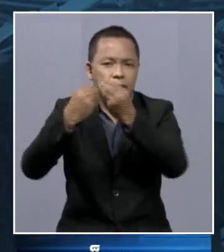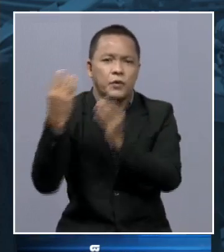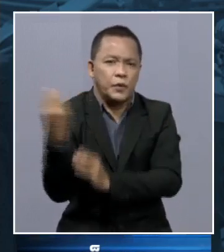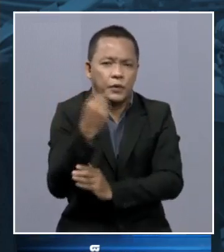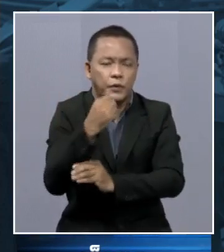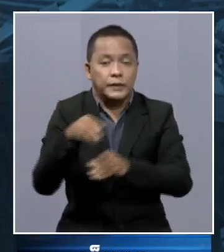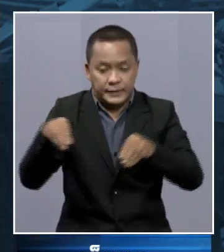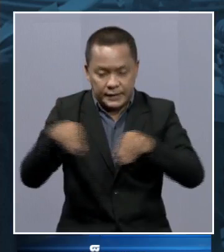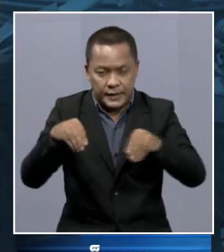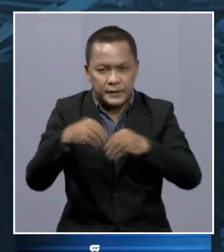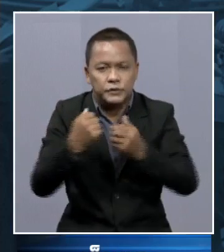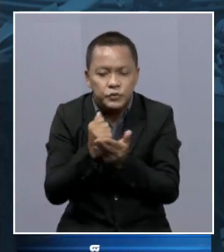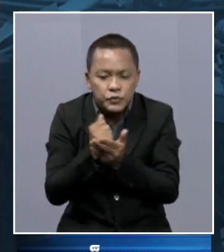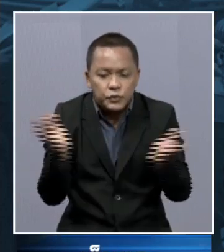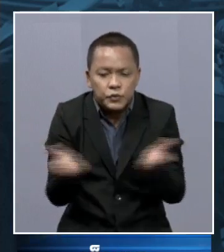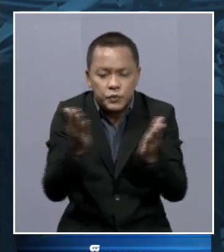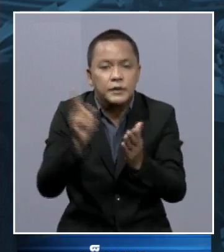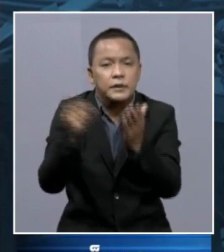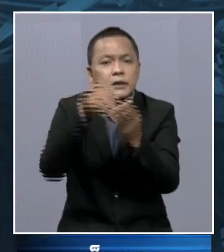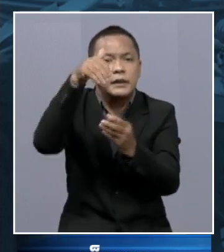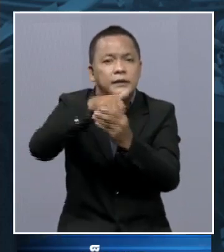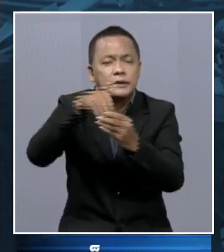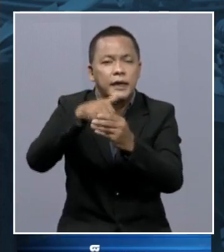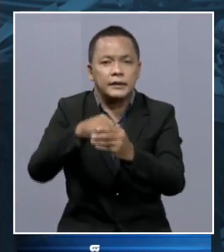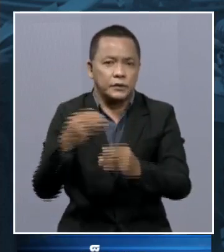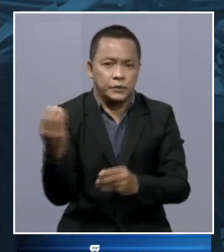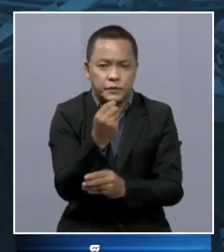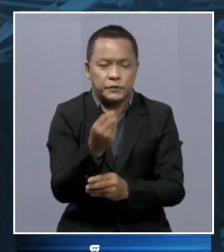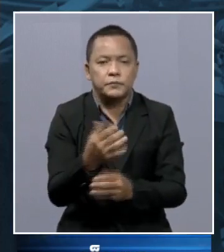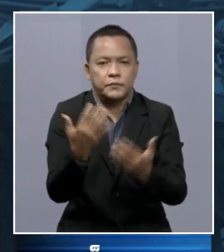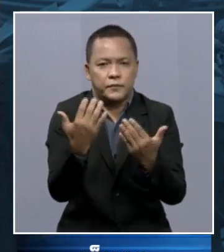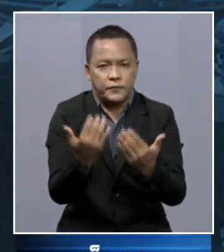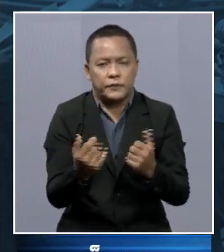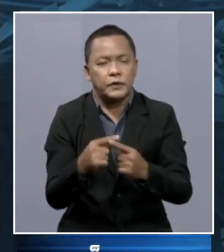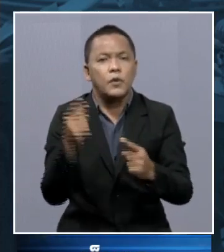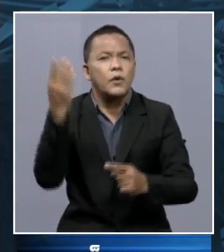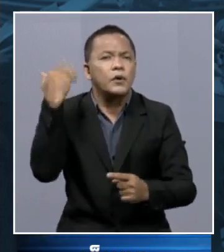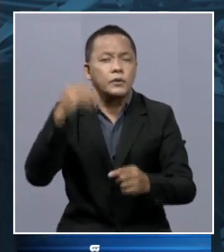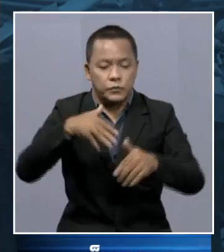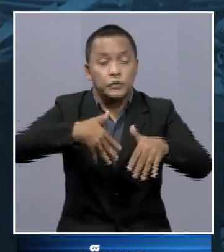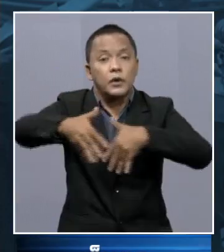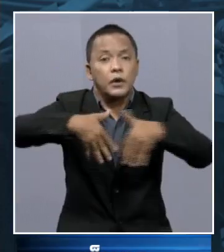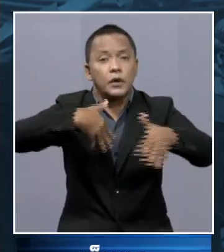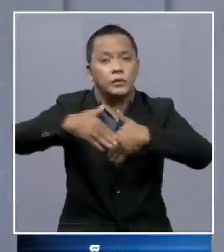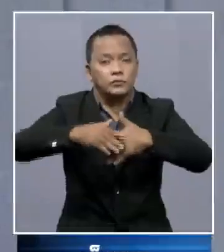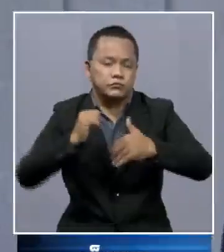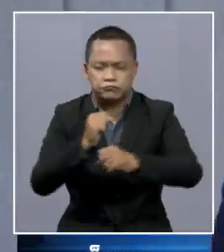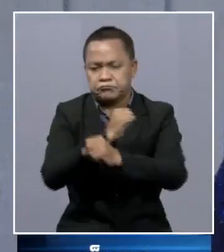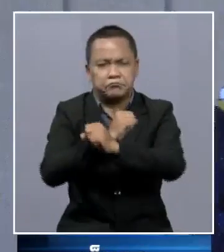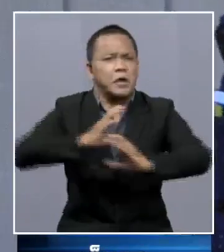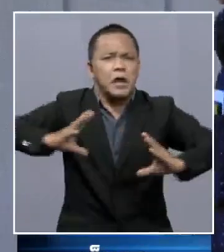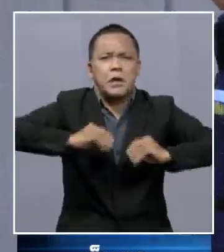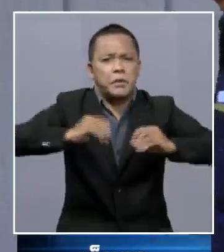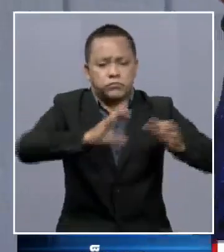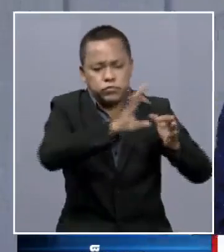โดยเร็วในเวลาอันสั้นแล้วกผลัดนใหเกิดการเลอกตั้งโดยในทันทีซึ่งในวันที่ประชาชนลกขนมาคัดค้านการ